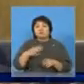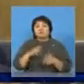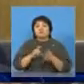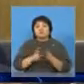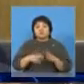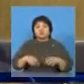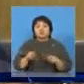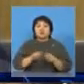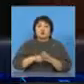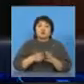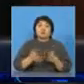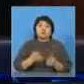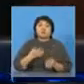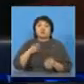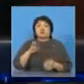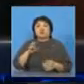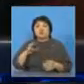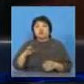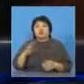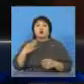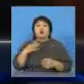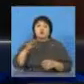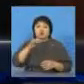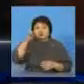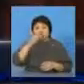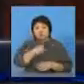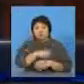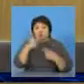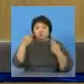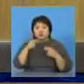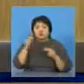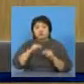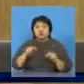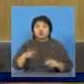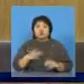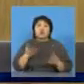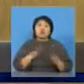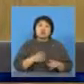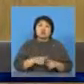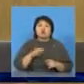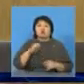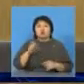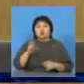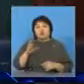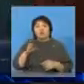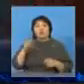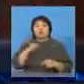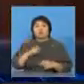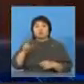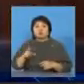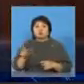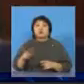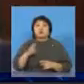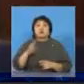пәтер кілтіне ие болды. Оның 17-сі Марат Оспанов атындағы Батыс Қазақстан медицина университетінің оқытушысы болса, қалғаны Жұбанов университетінің